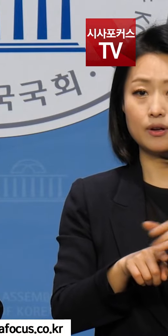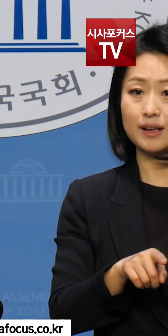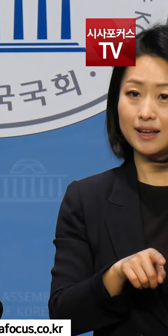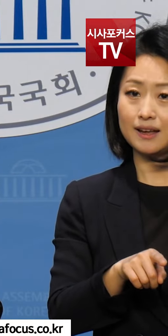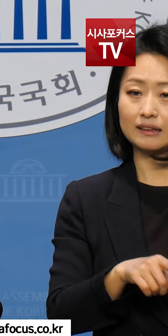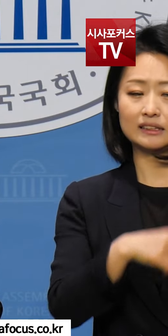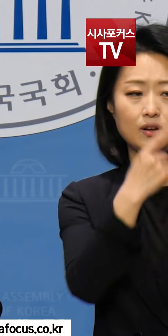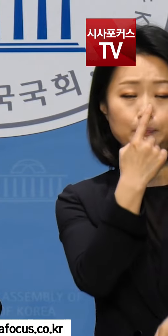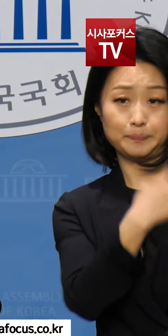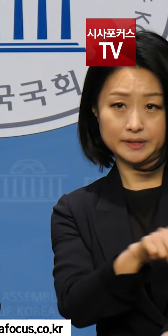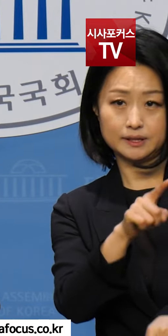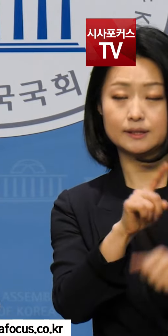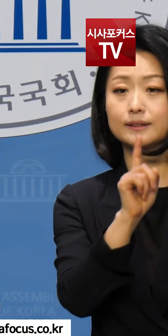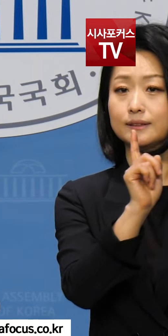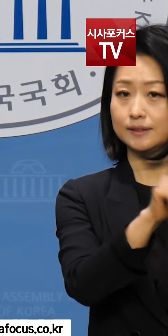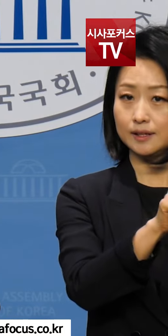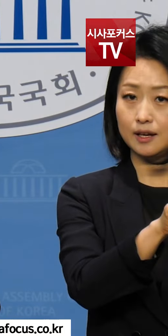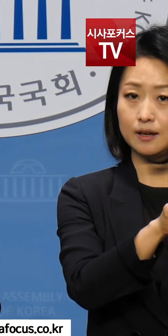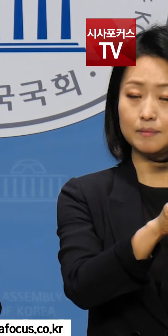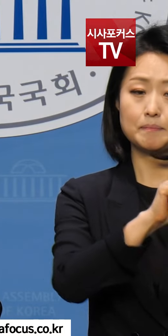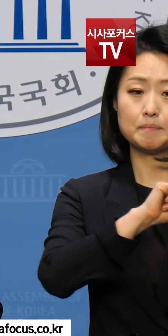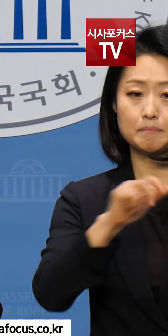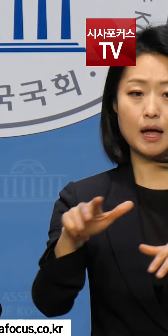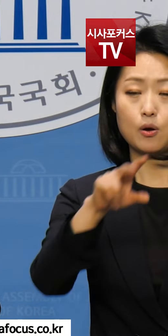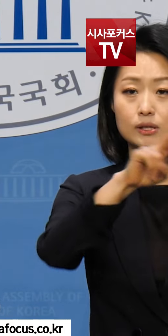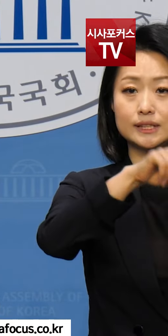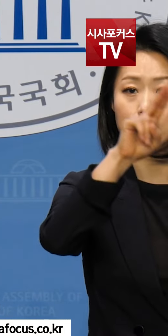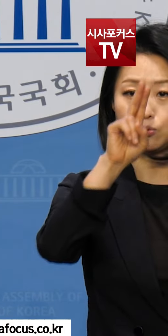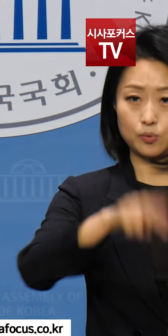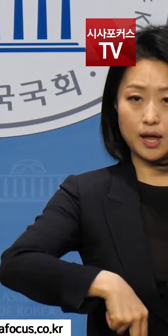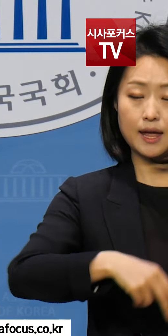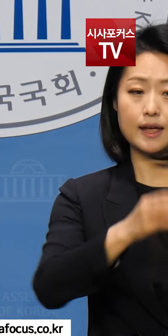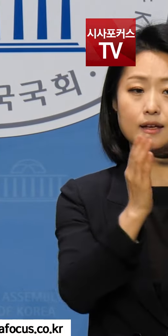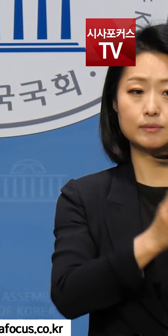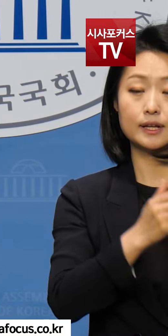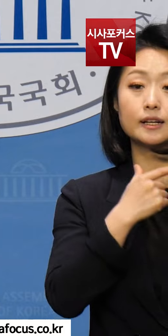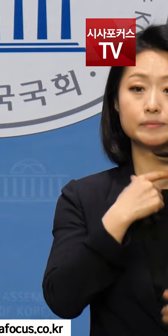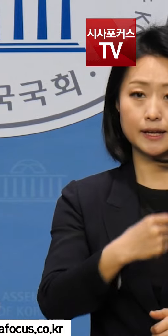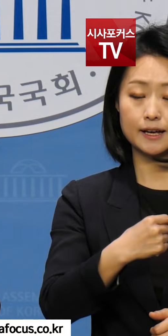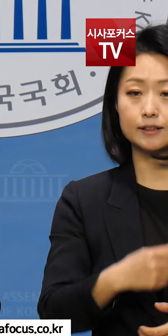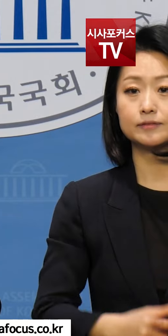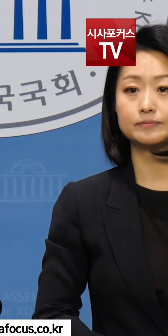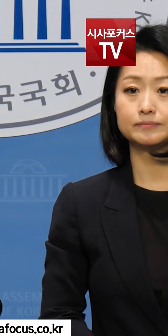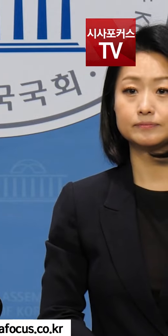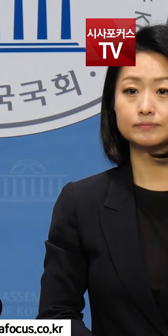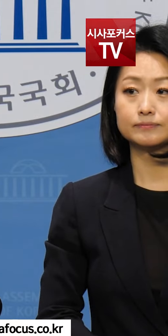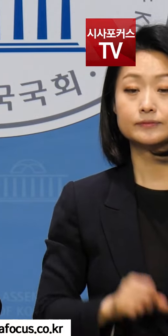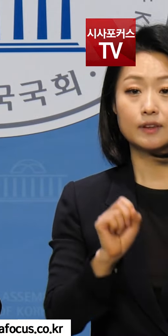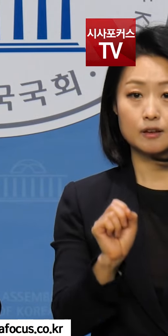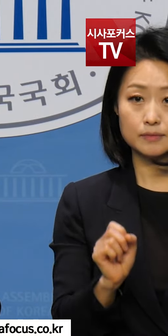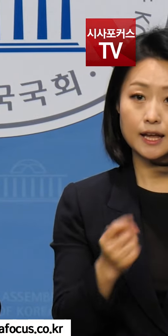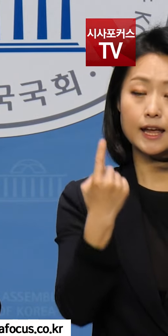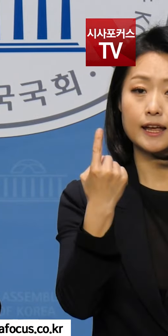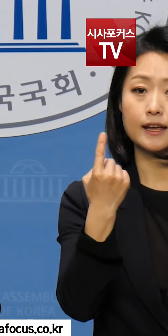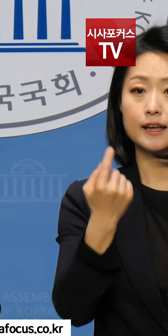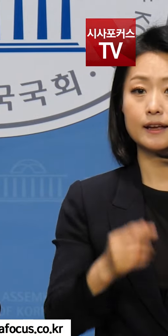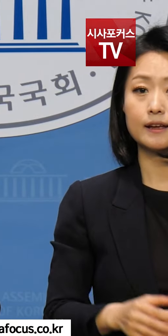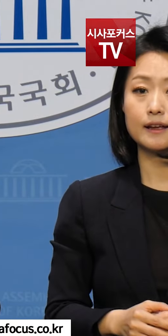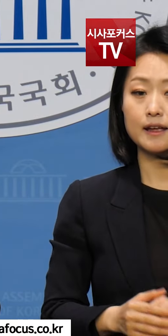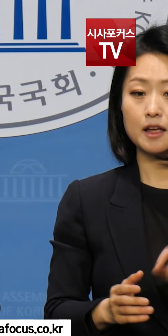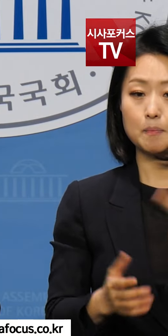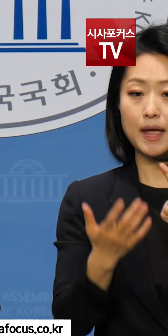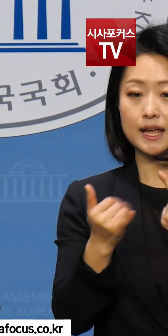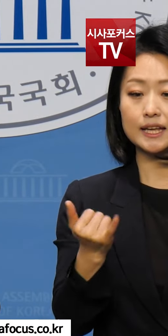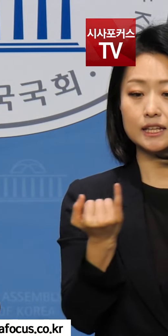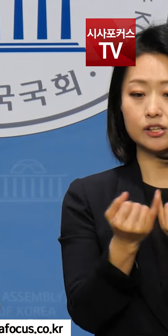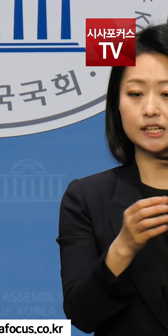자질 미달의 인물은 즉각 사퇴함이 마땅하다. 이에 백인